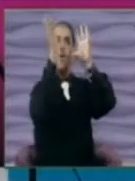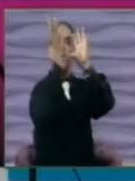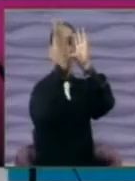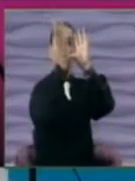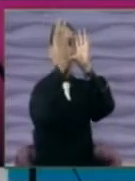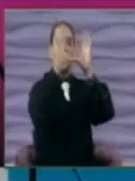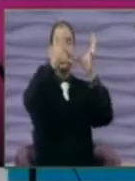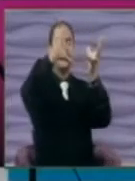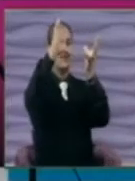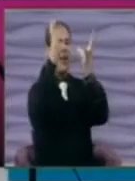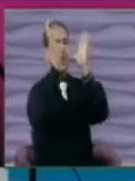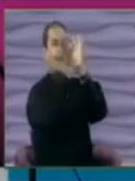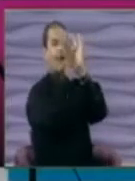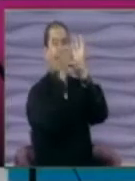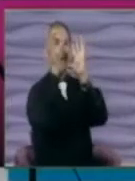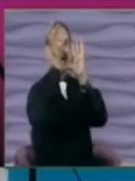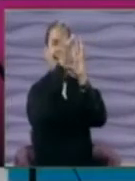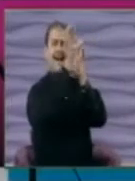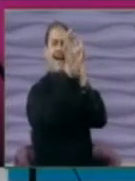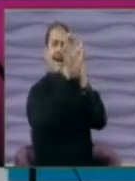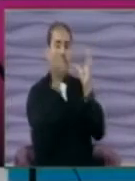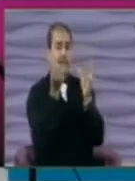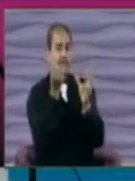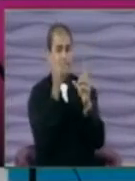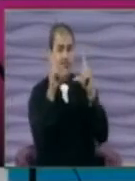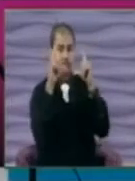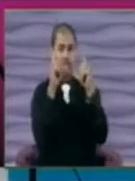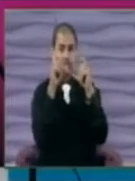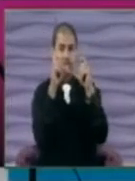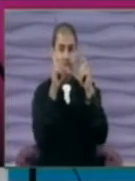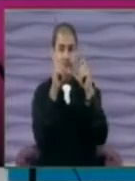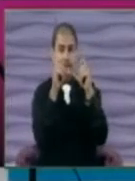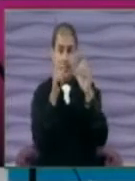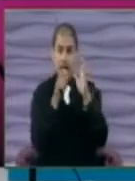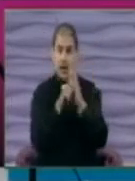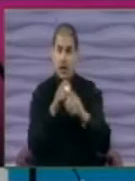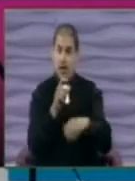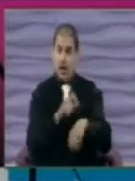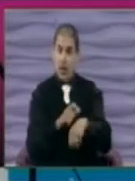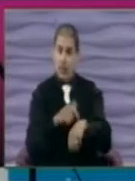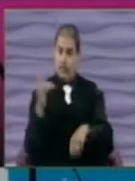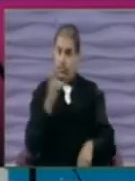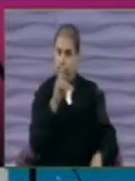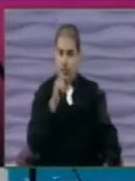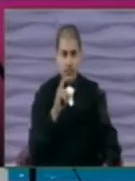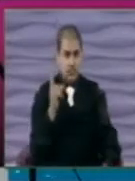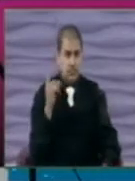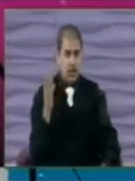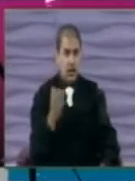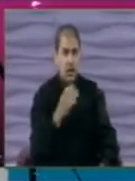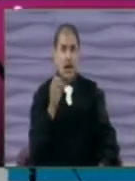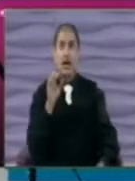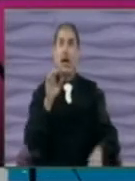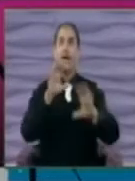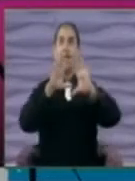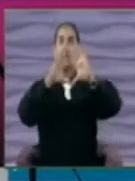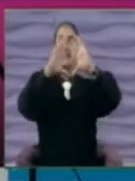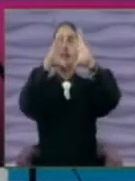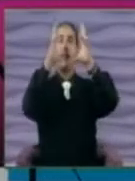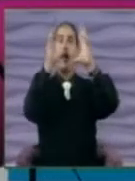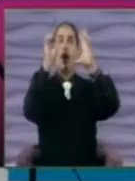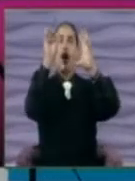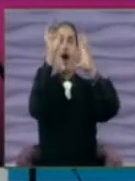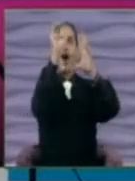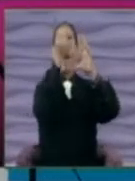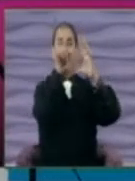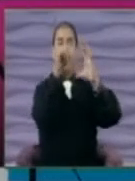الارض حول محورها لتظهر النجوم على شكل خطوط. يعني هاي بس اكيد انتظرت انت وقت حتى يكون هيك شكل السماء صح حتى